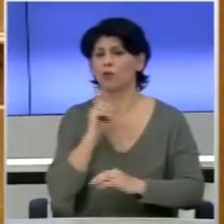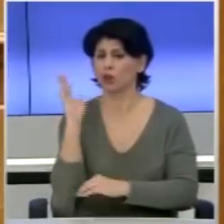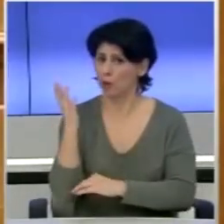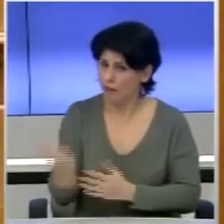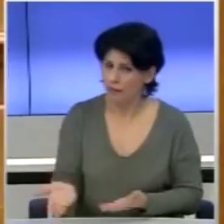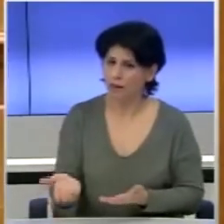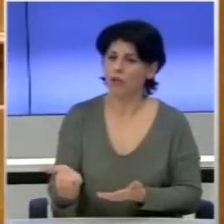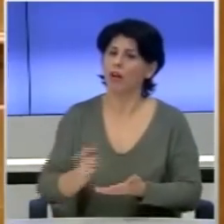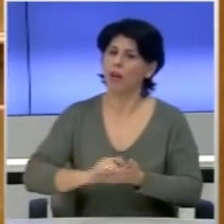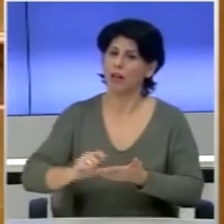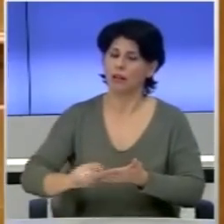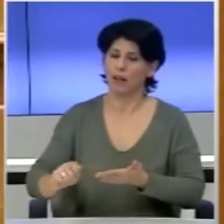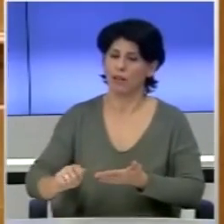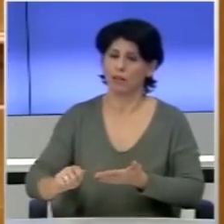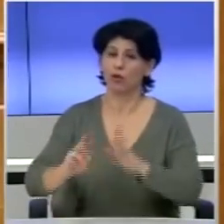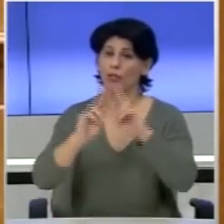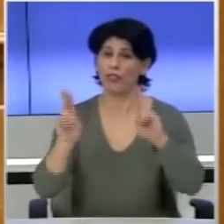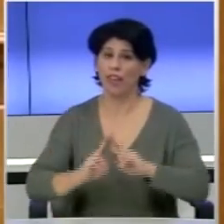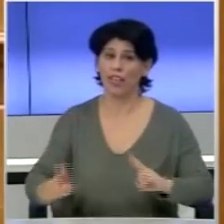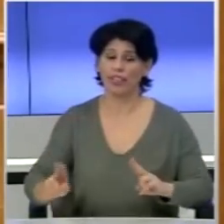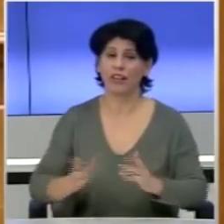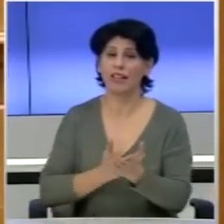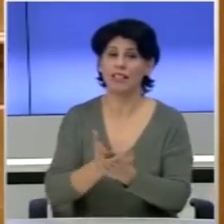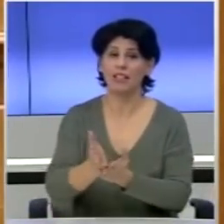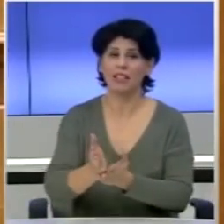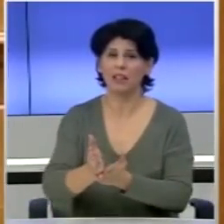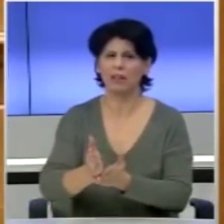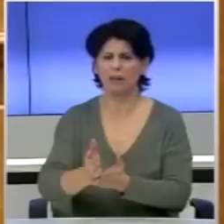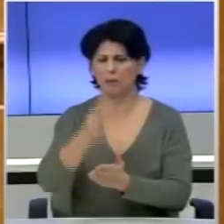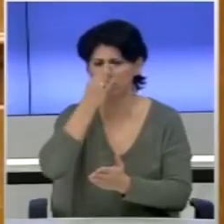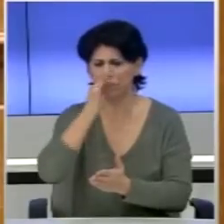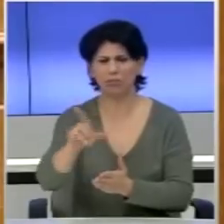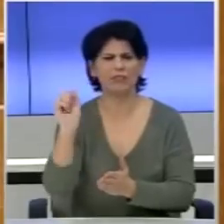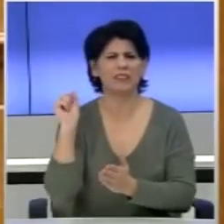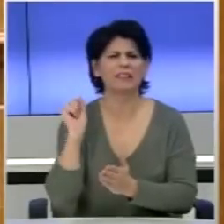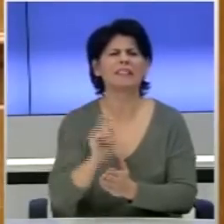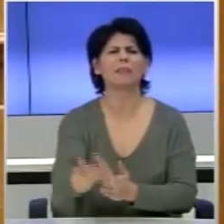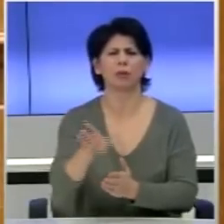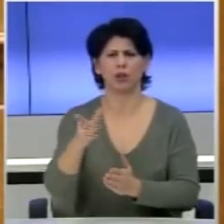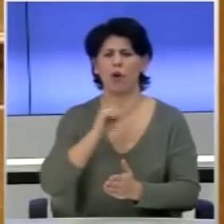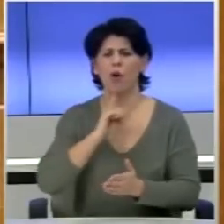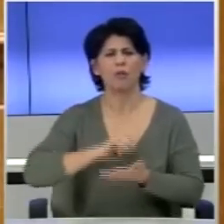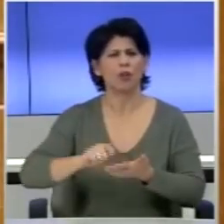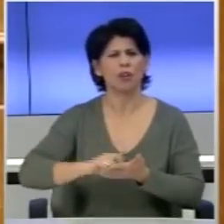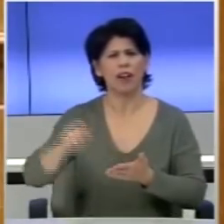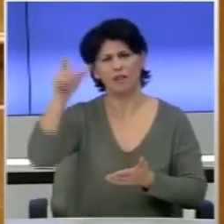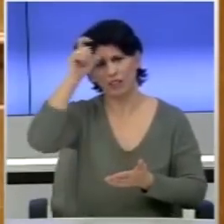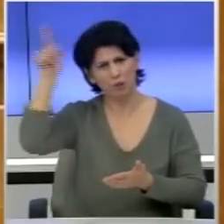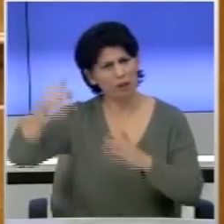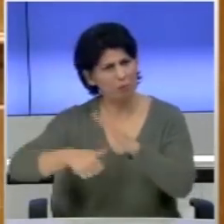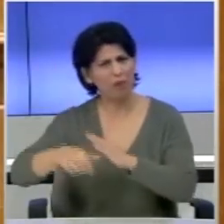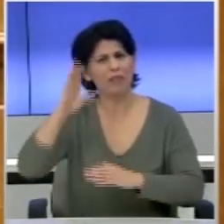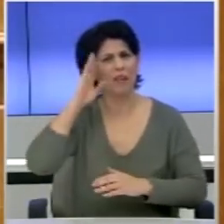Λιβάνου, γράφοντας το διεθνές δίκαιο στα παλαιότερα των υποδημάτων τους, εκεί που τα γράφει και ο Ερντογάν και οι